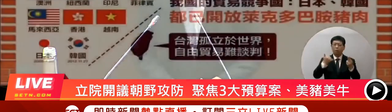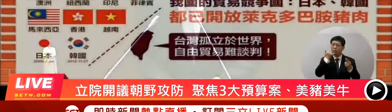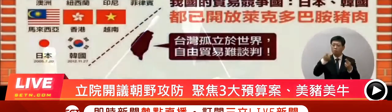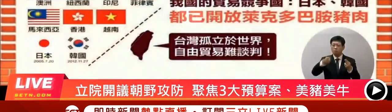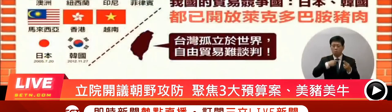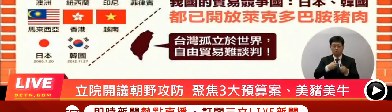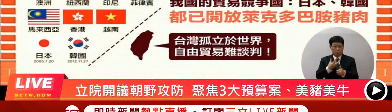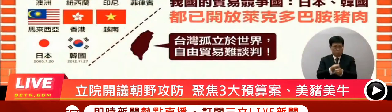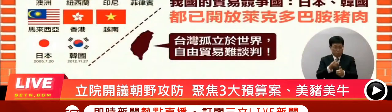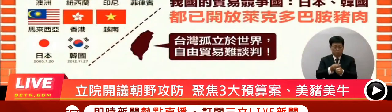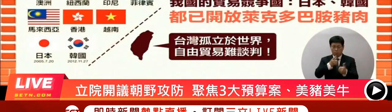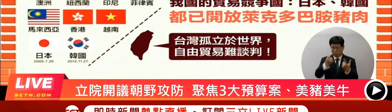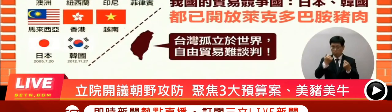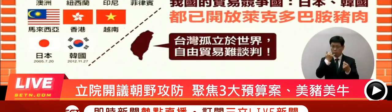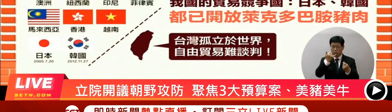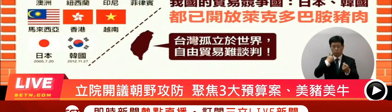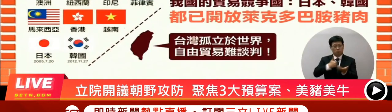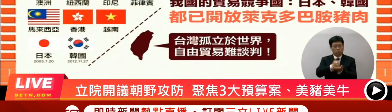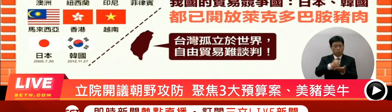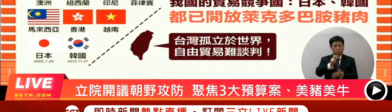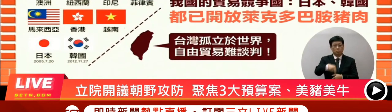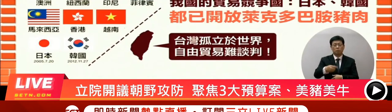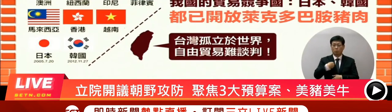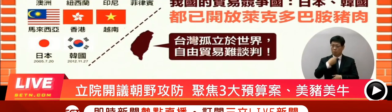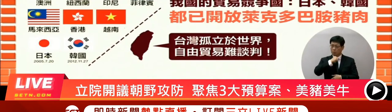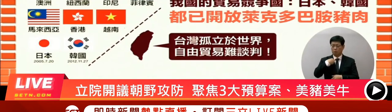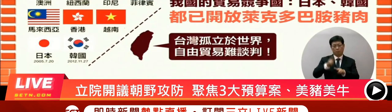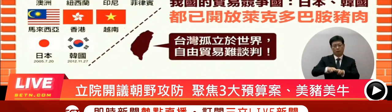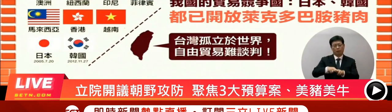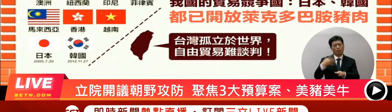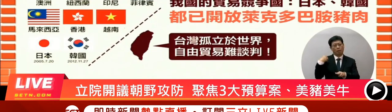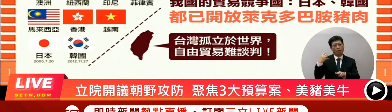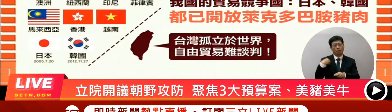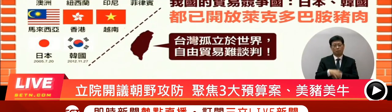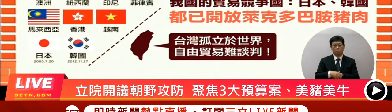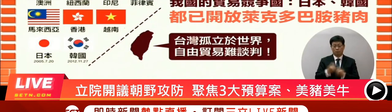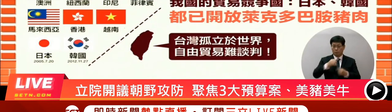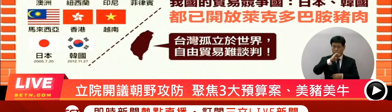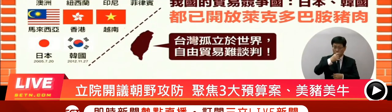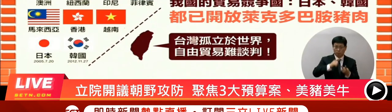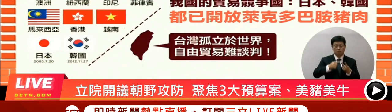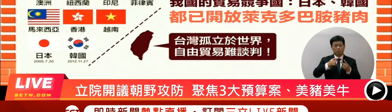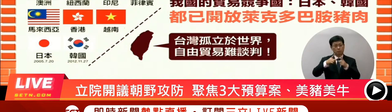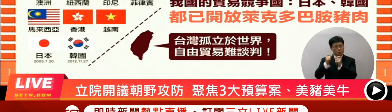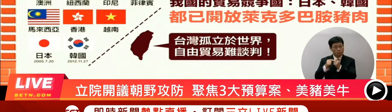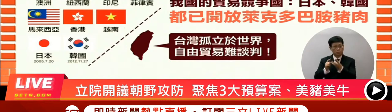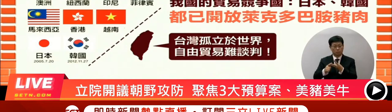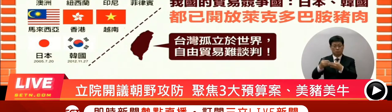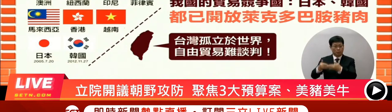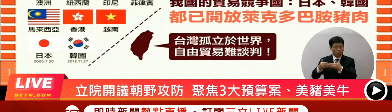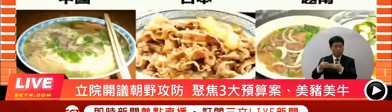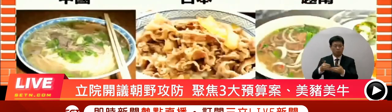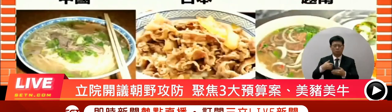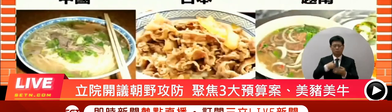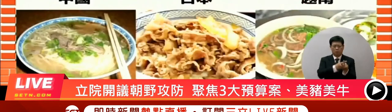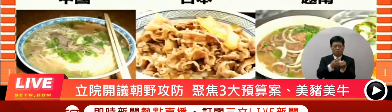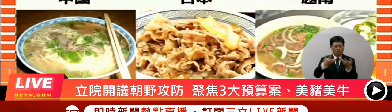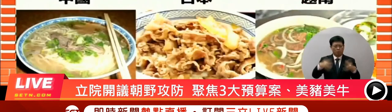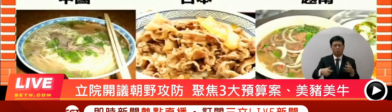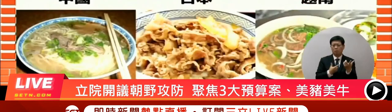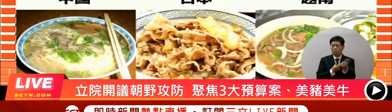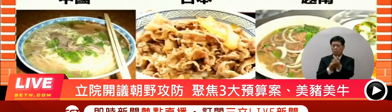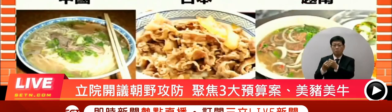多巴胺的猪肉进口，只有我们不开放。而越南、日本、中国等许多的国